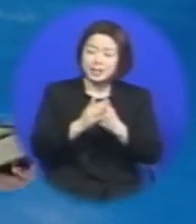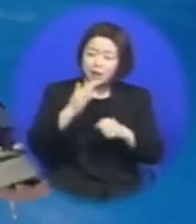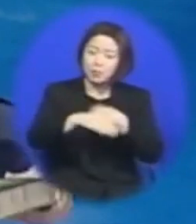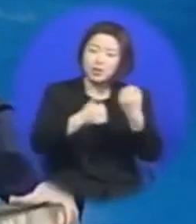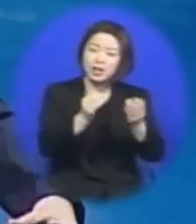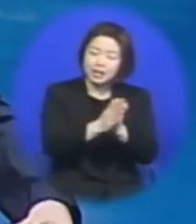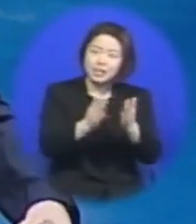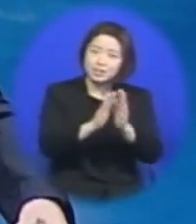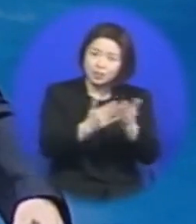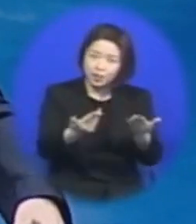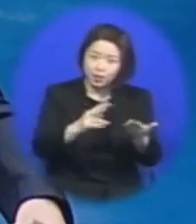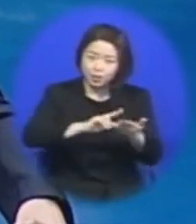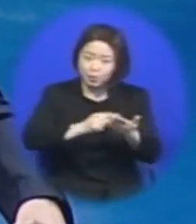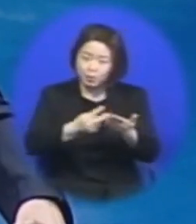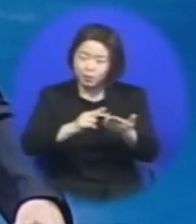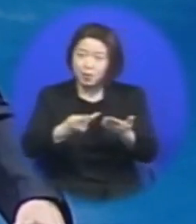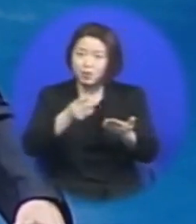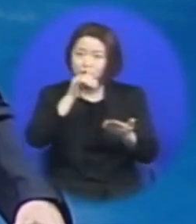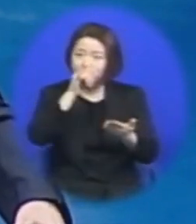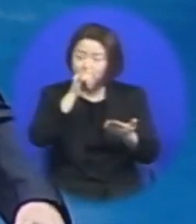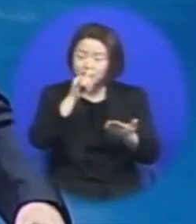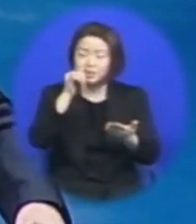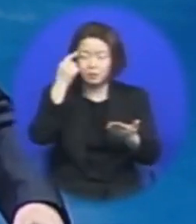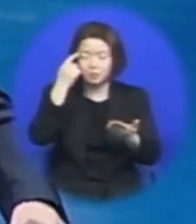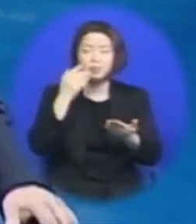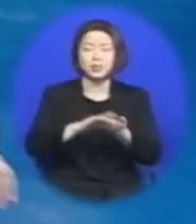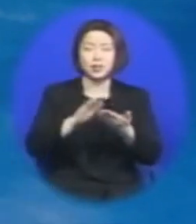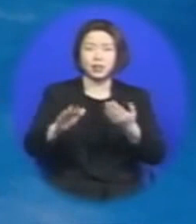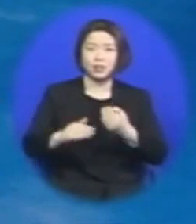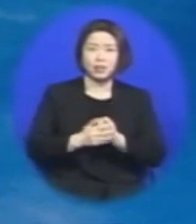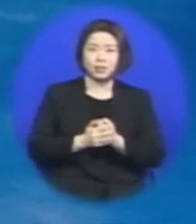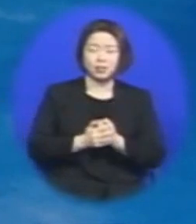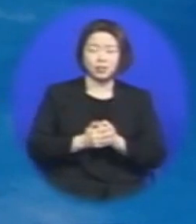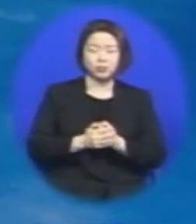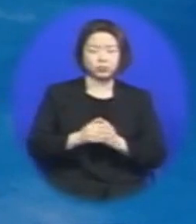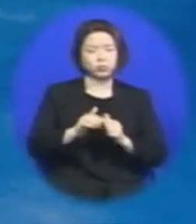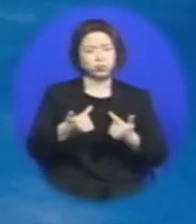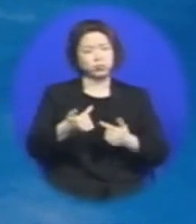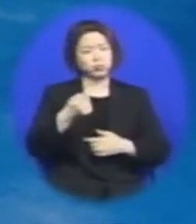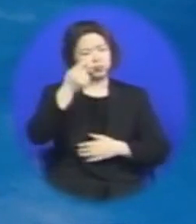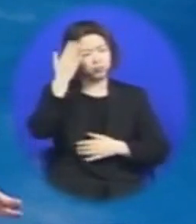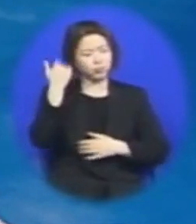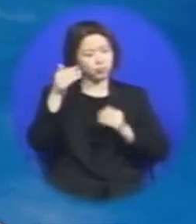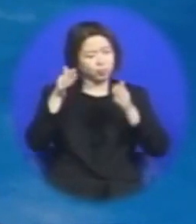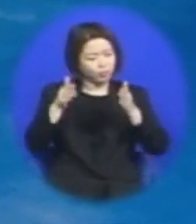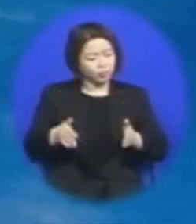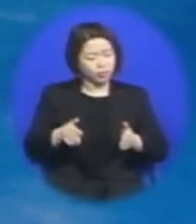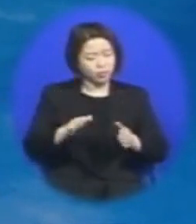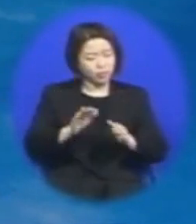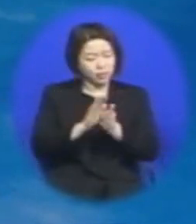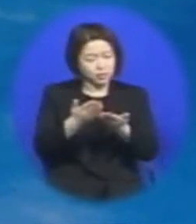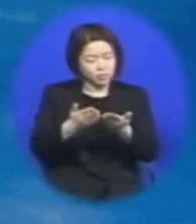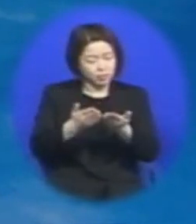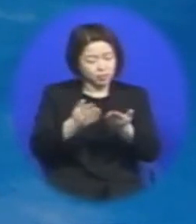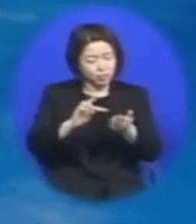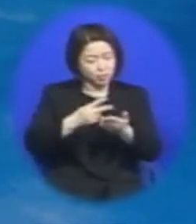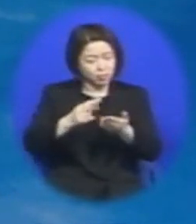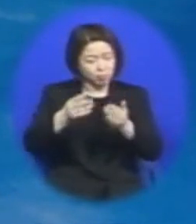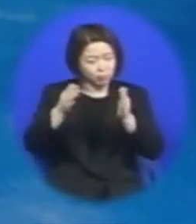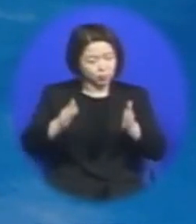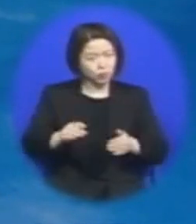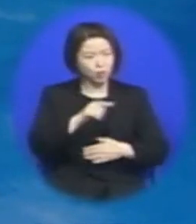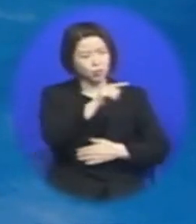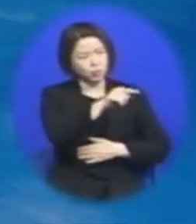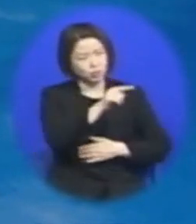당신에게 번역을 시킨 거예요 아니 그동안에 내가 당신을 만나서이 책을 번역하 안에 당신이